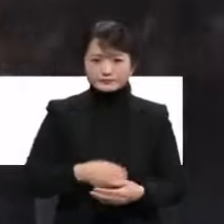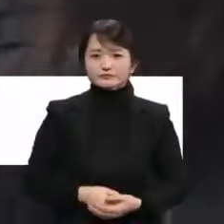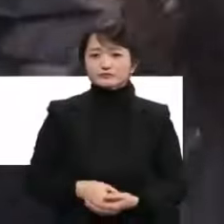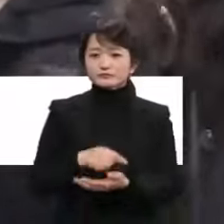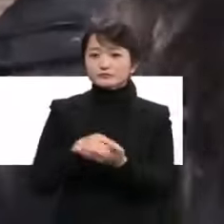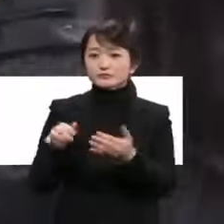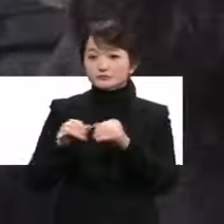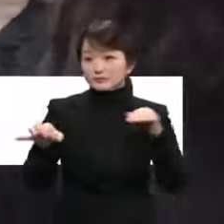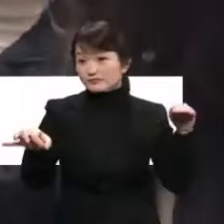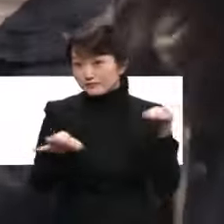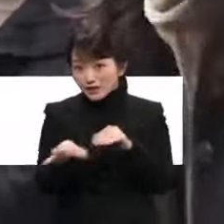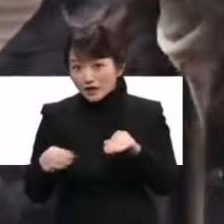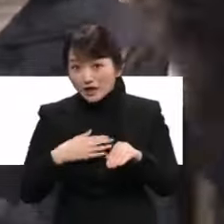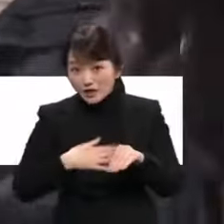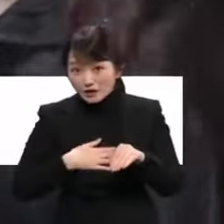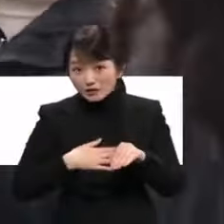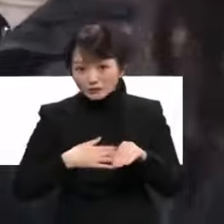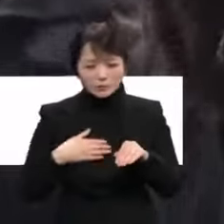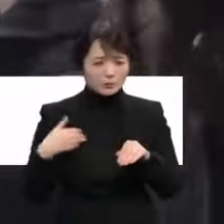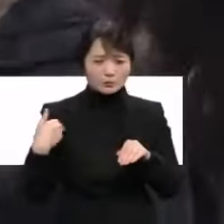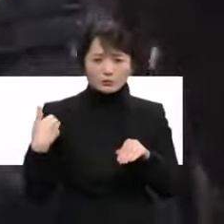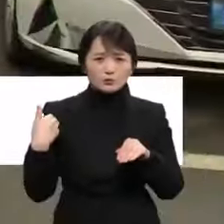피해자분 들이받은 거 알고 계셨어요?